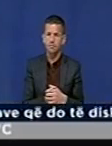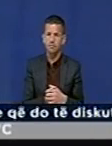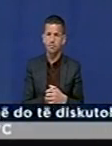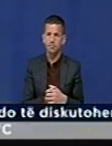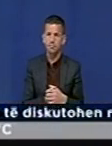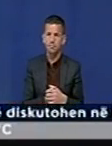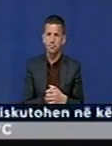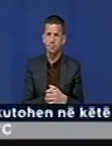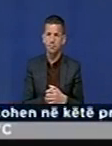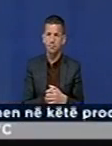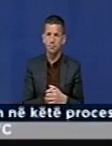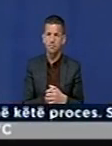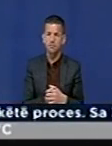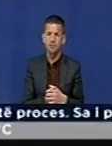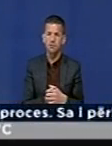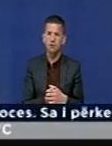Faleminderit, zotëri Imeri.